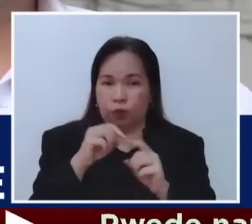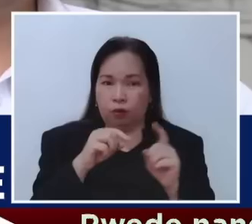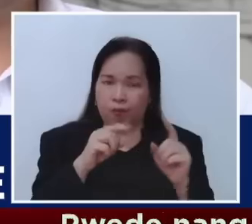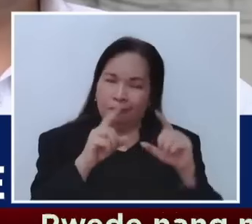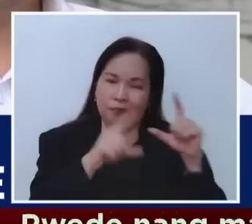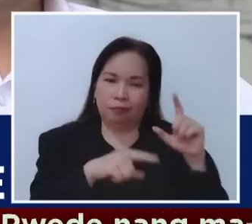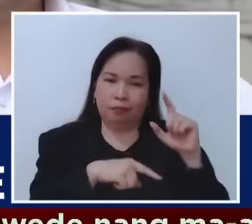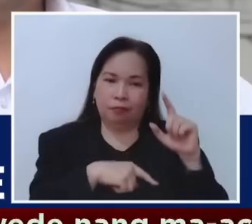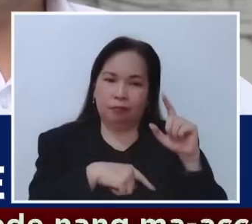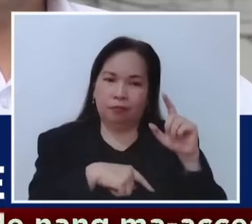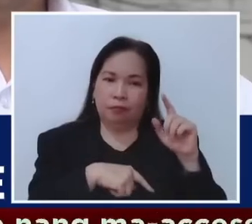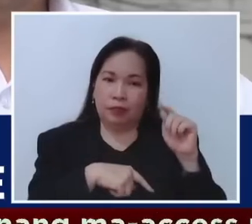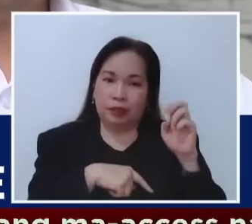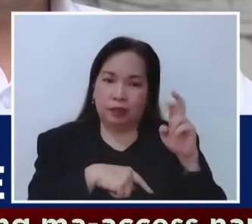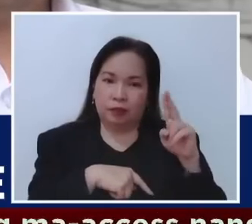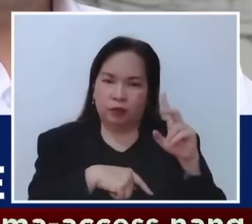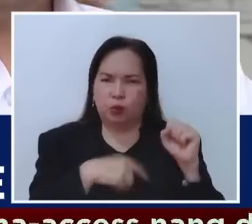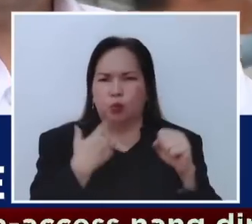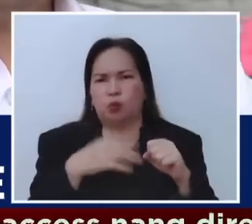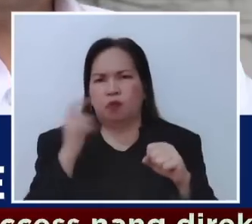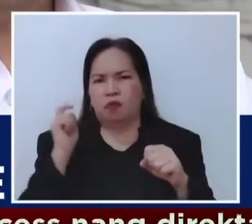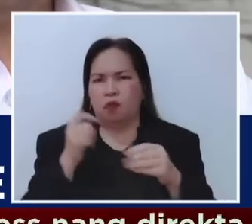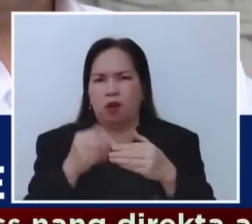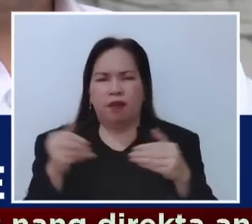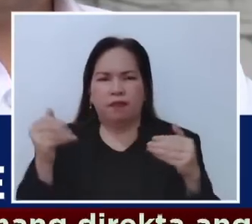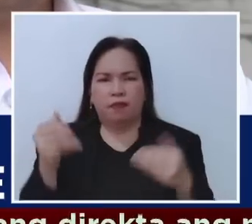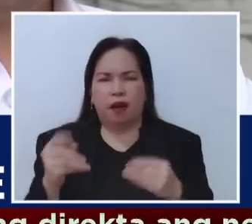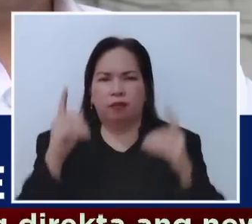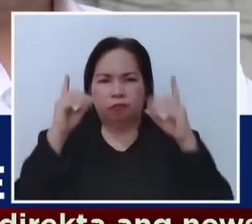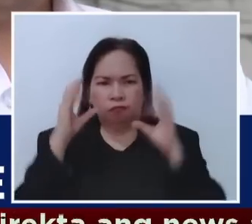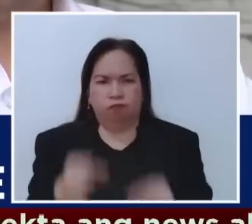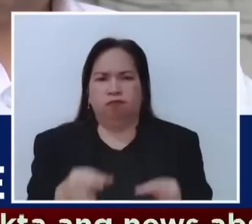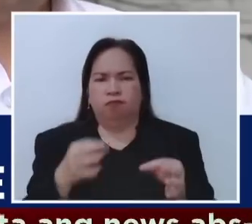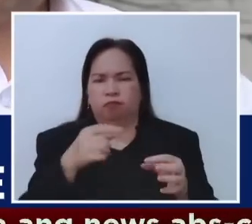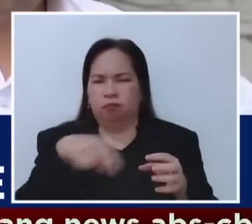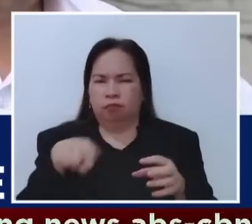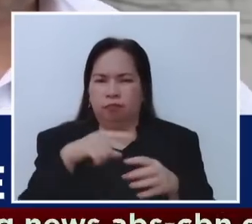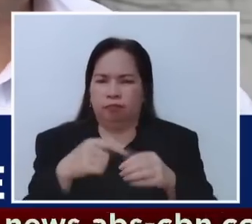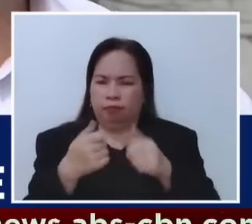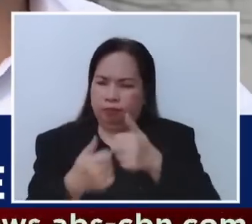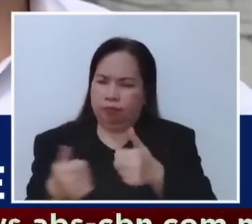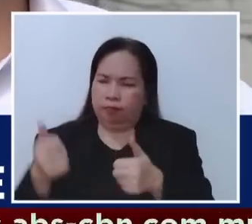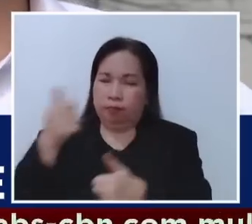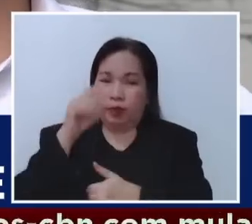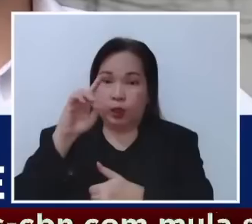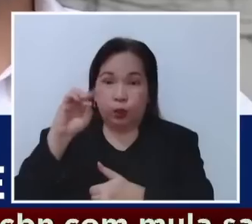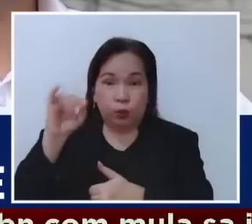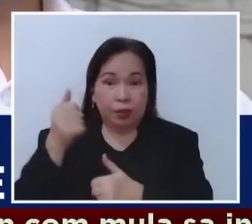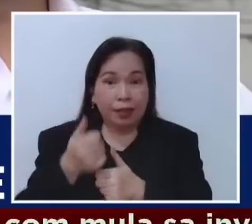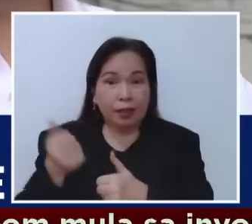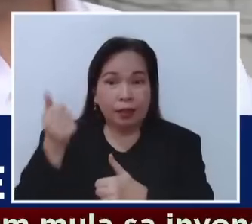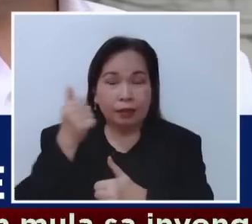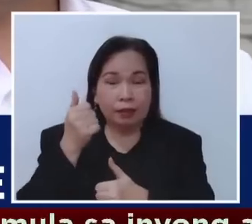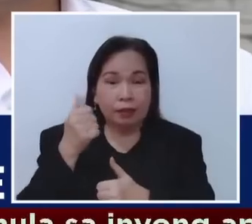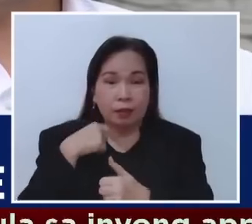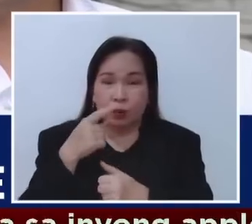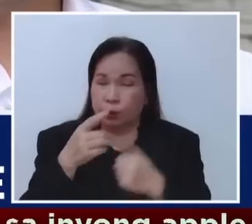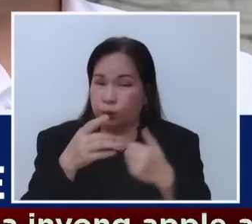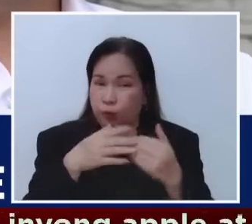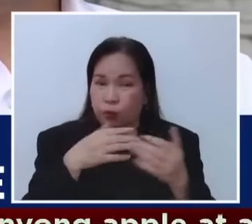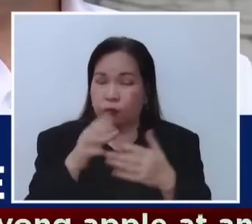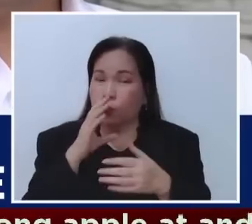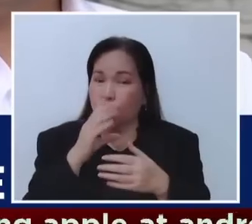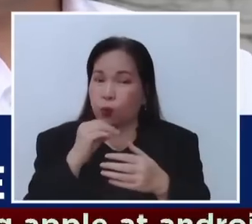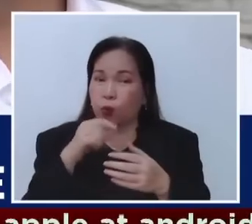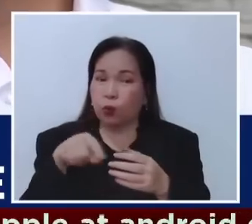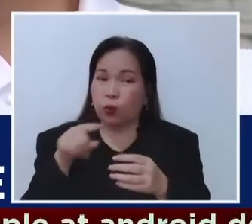ay guilty ng kalihim ng kagawaran ng katarungan. At sabi nga namin dito, sinong prosecutor